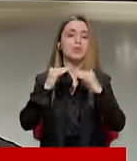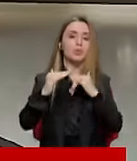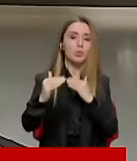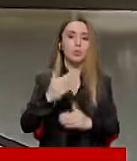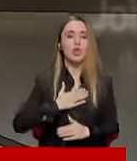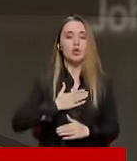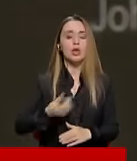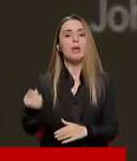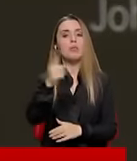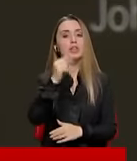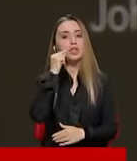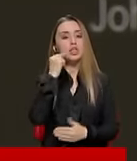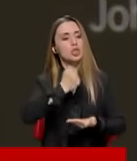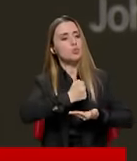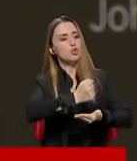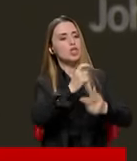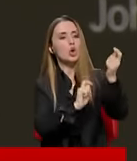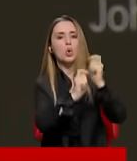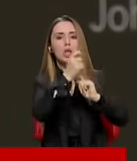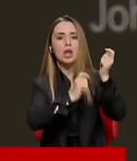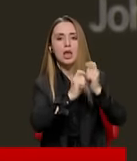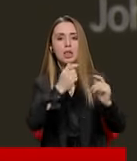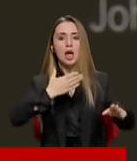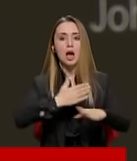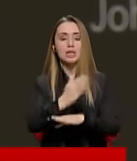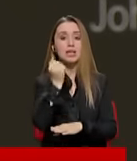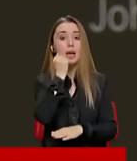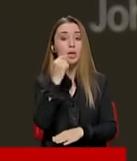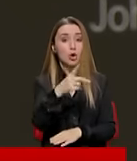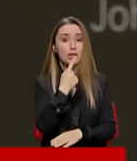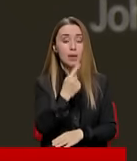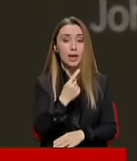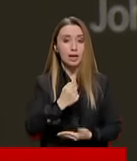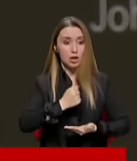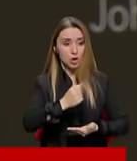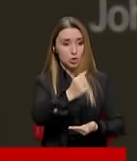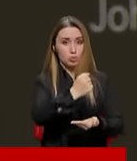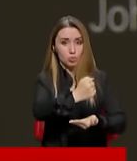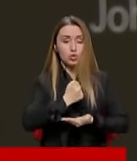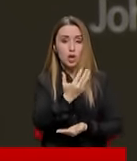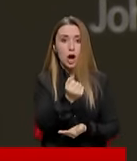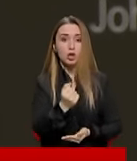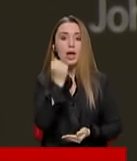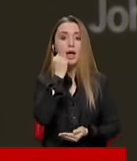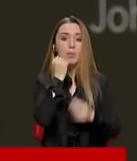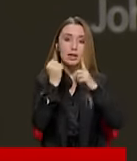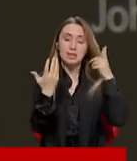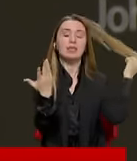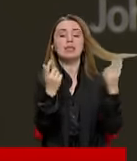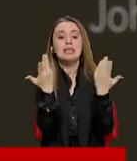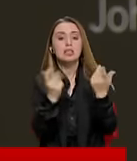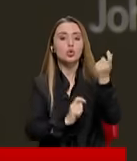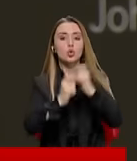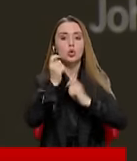önünde başkasının bütçesini kullanan asıl emanet odur emanet aldığınız bütçeyi kullanırken nasıl kullandığınız